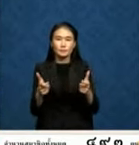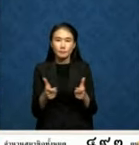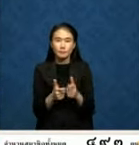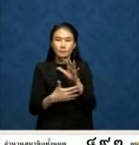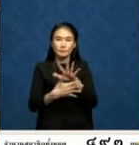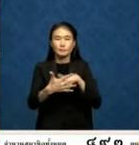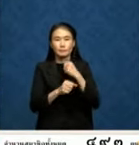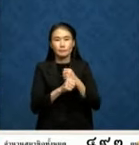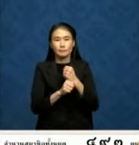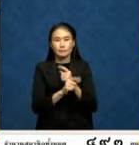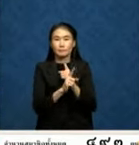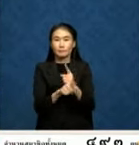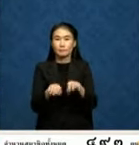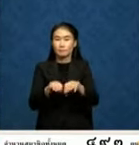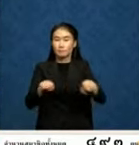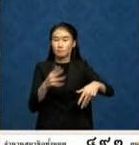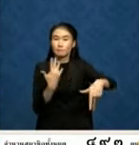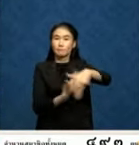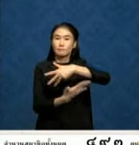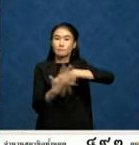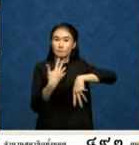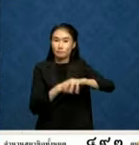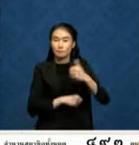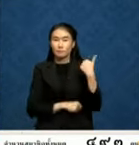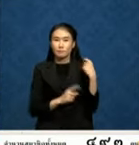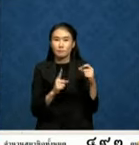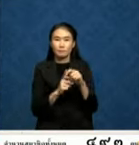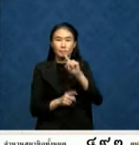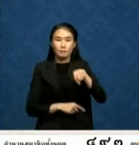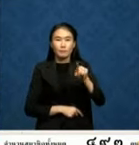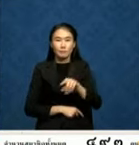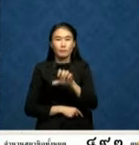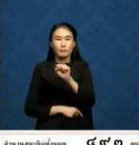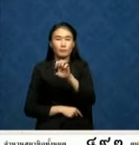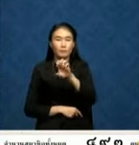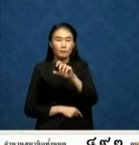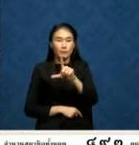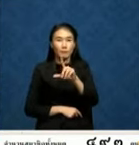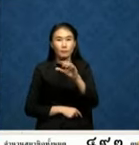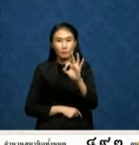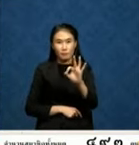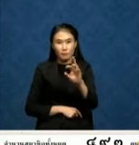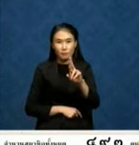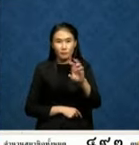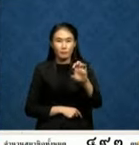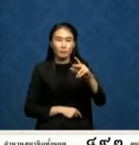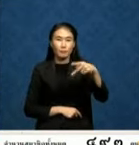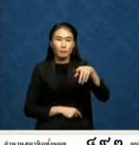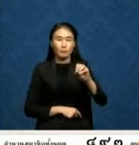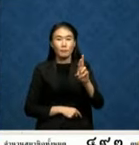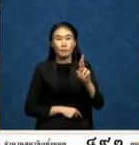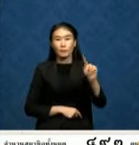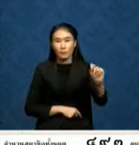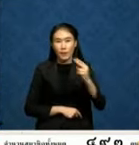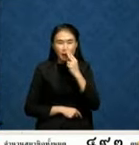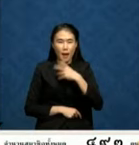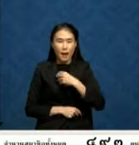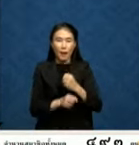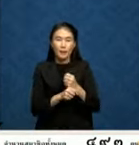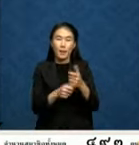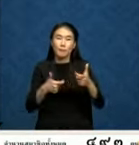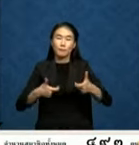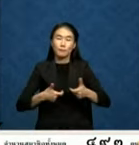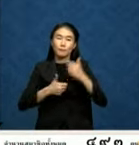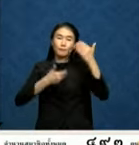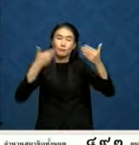ดำเนินงานตามมาตรฐานสิ่งแวดล้อมหรือที่เรียกว่า self declaration report เพื่อให้ผู้ประกอบกิจการผลิตไฟฟ้